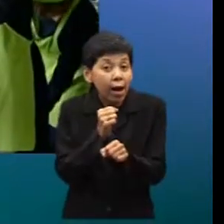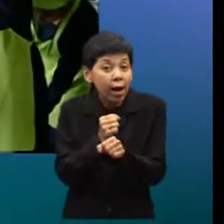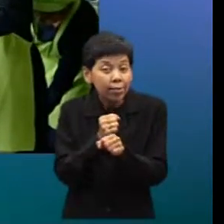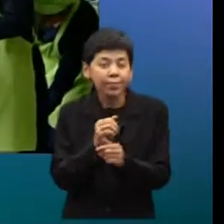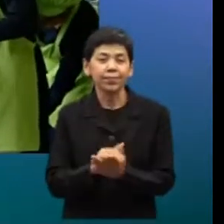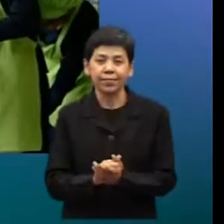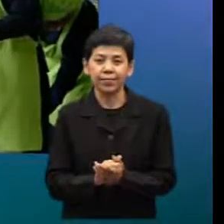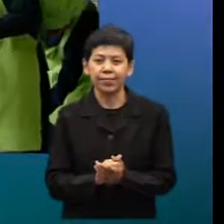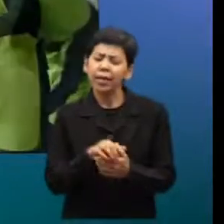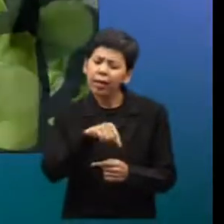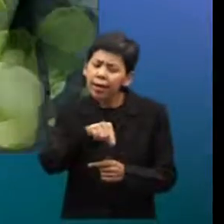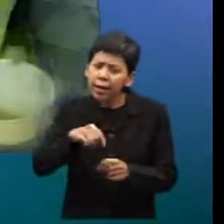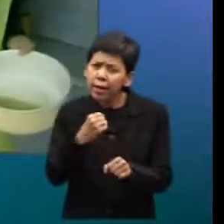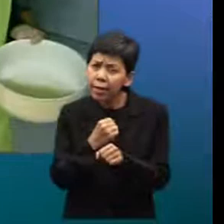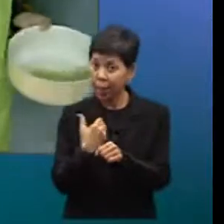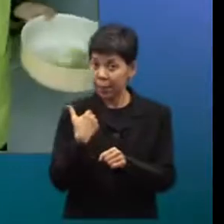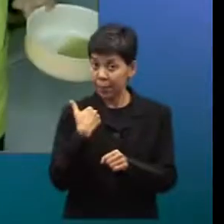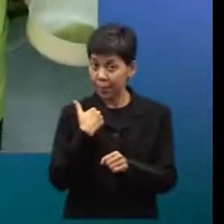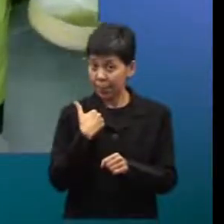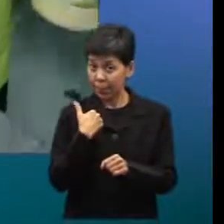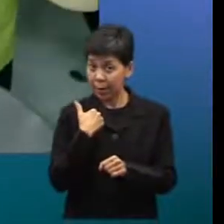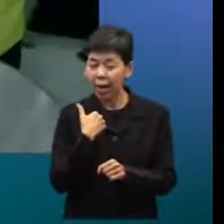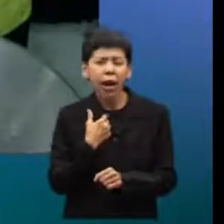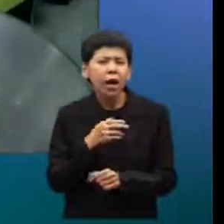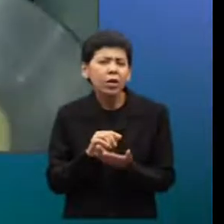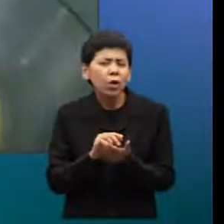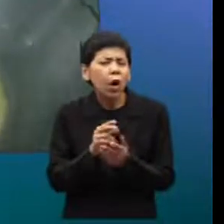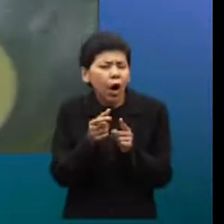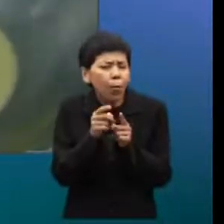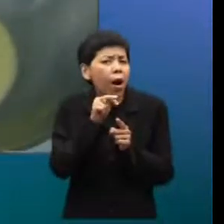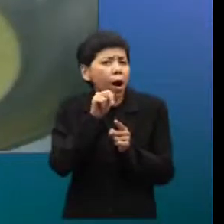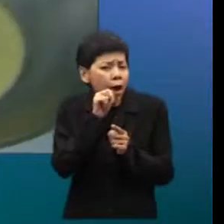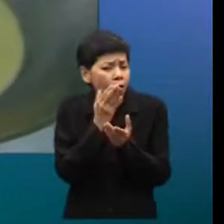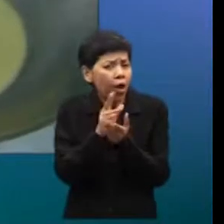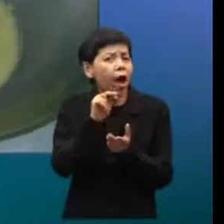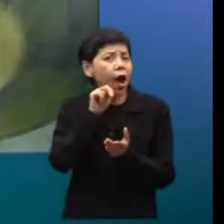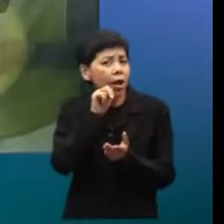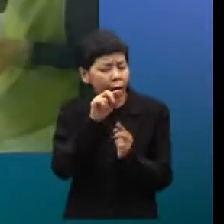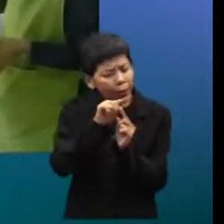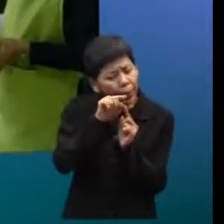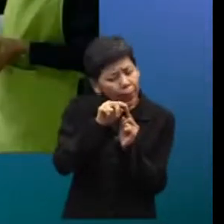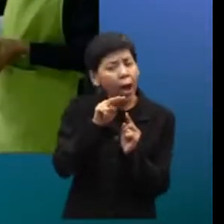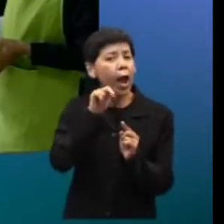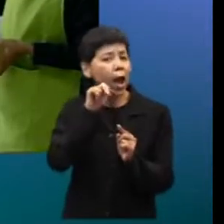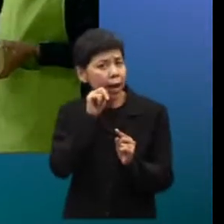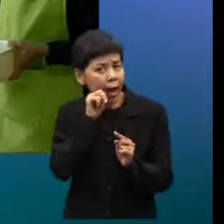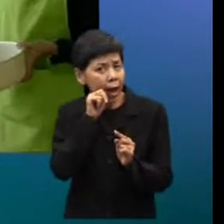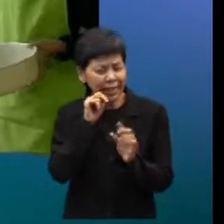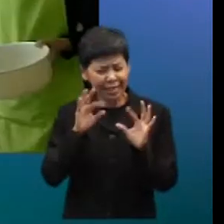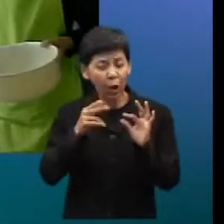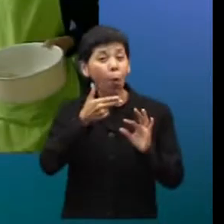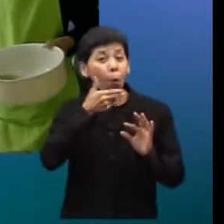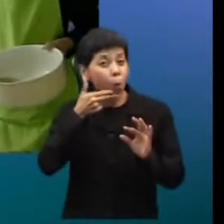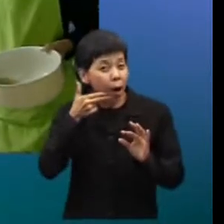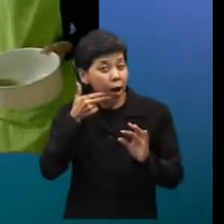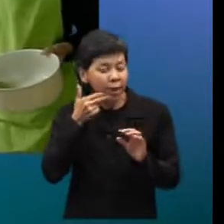ากนำส่วนผสมอันได้แก่น้ำข้าวโพดน้ำฝรั่งน้ำขึ้นฉ่ายน้ำตาลปี๊บแบะแซ